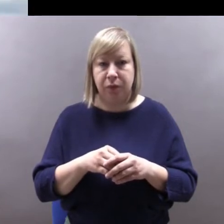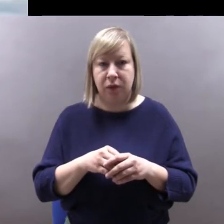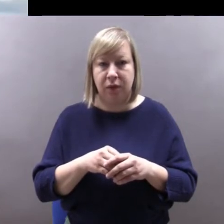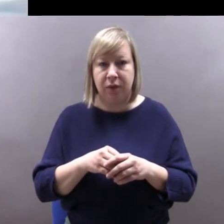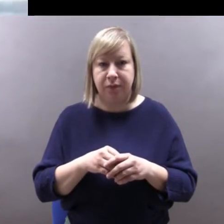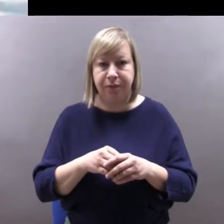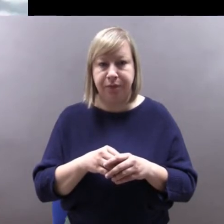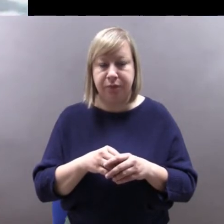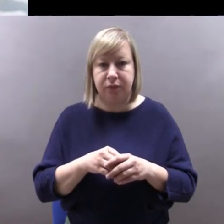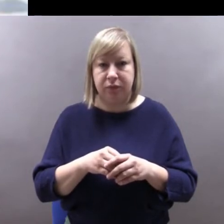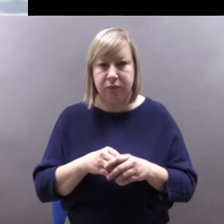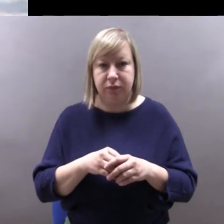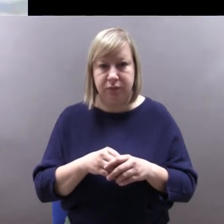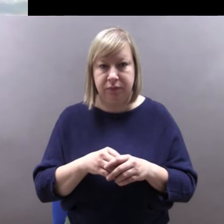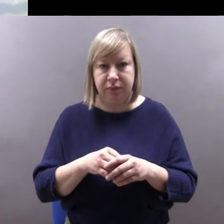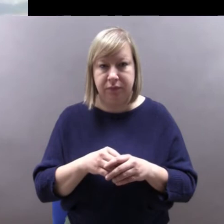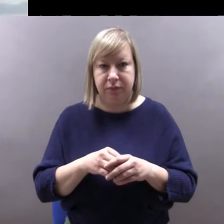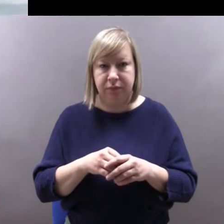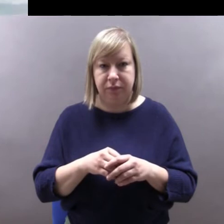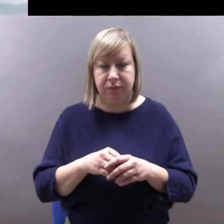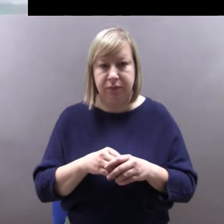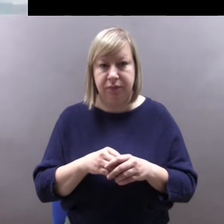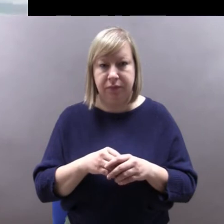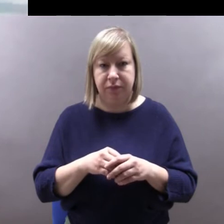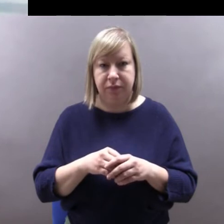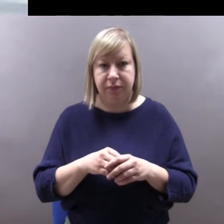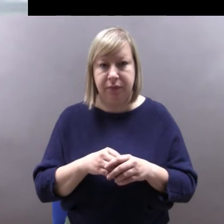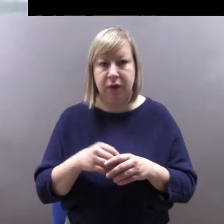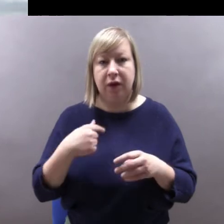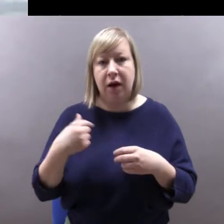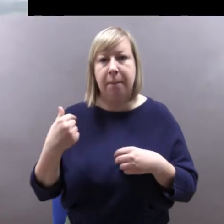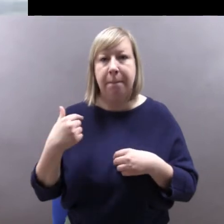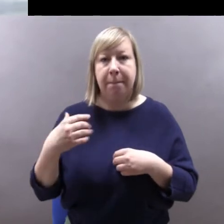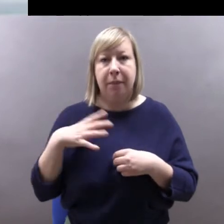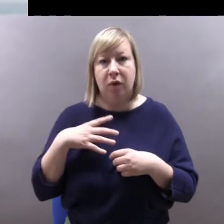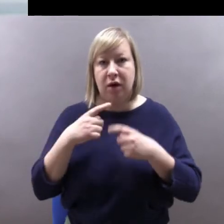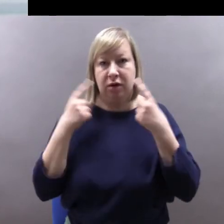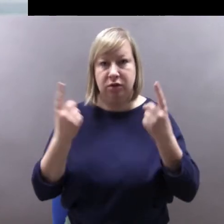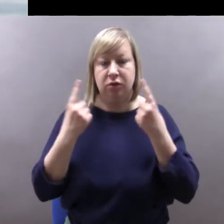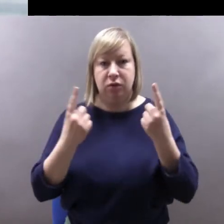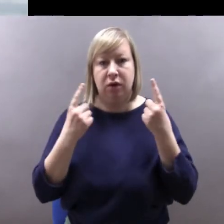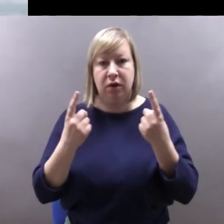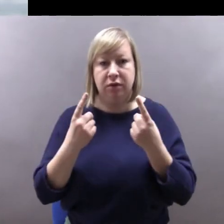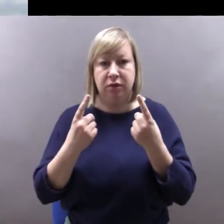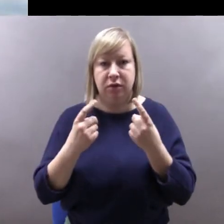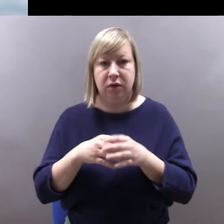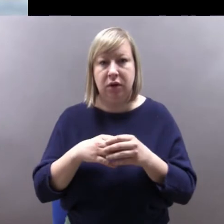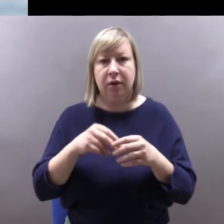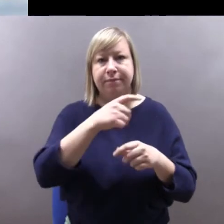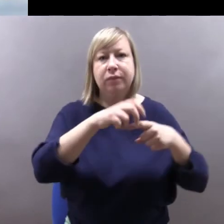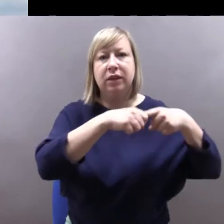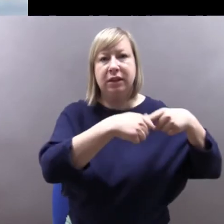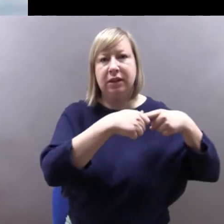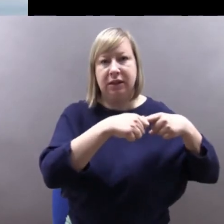Tak. No ale to jak będzie tam szła 43. osoba, to już urząd będzie gotowy. Ja miałem taki przypadek, że załatwiałem